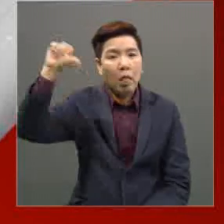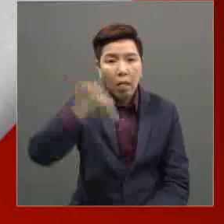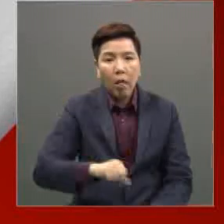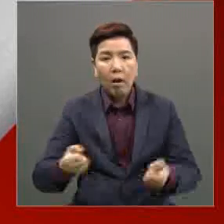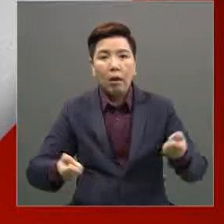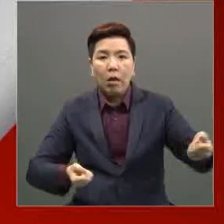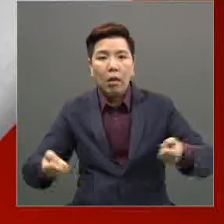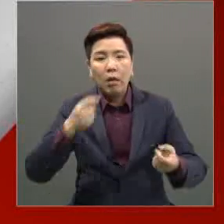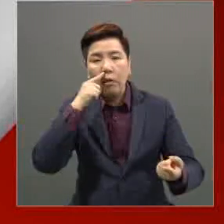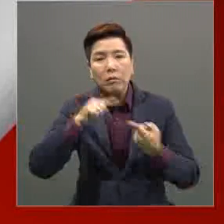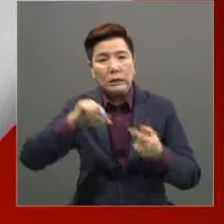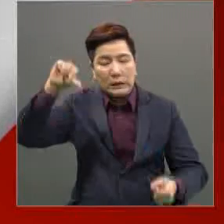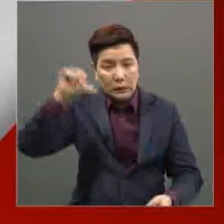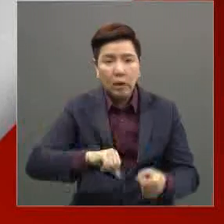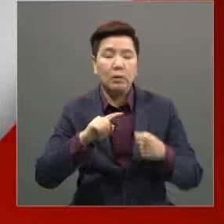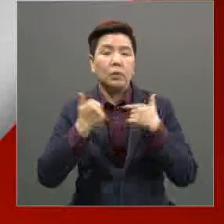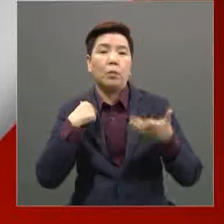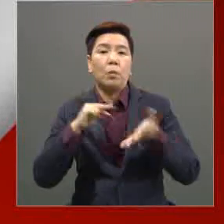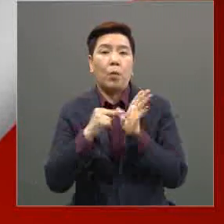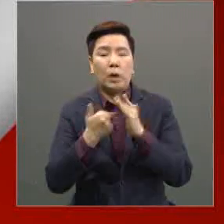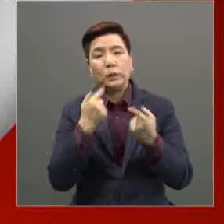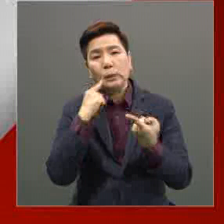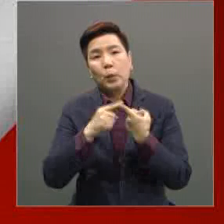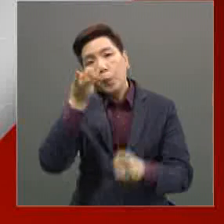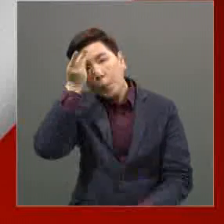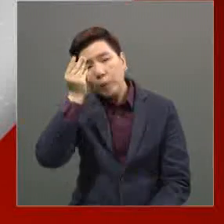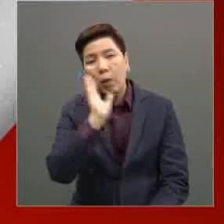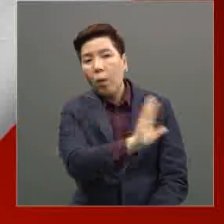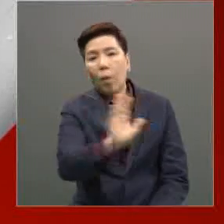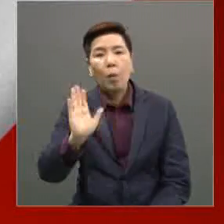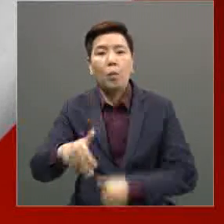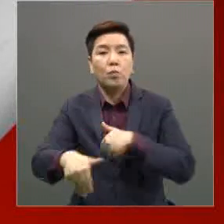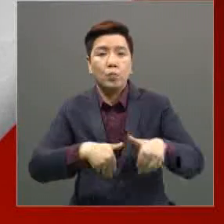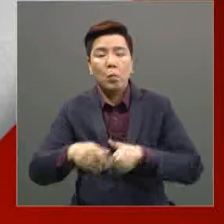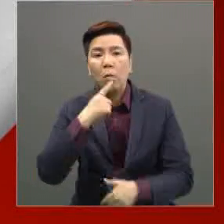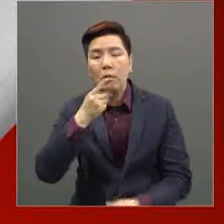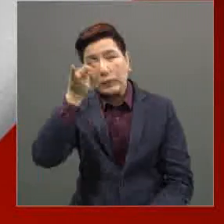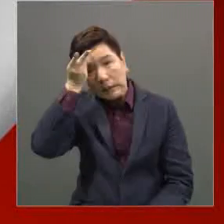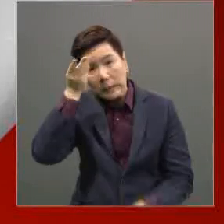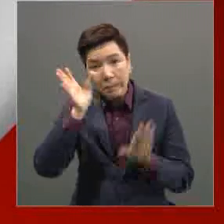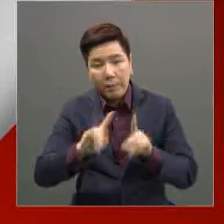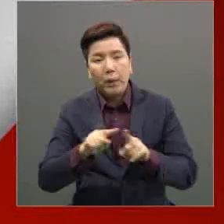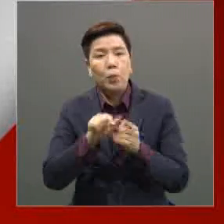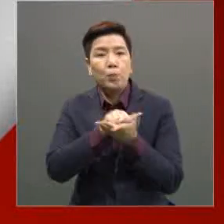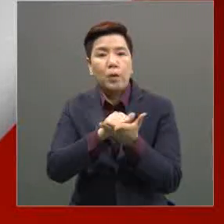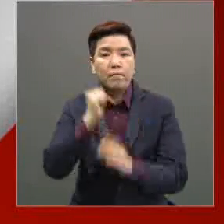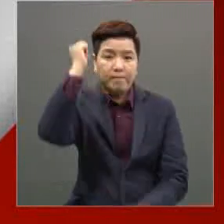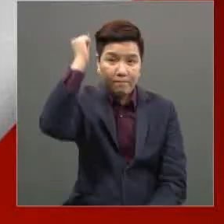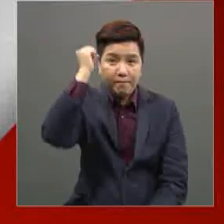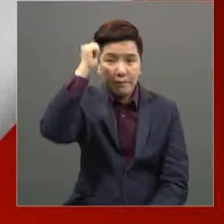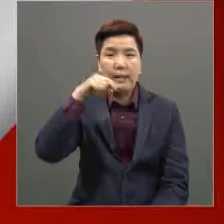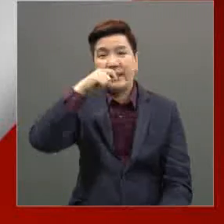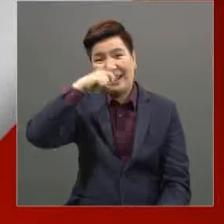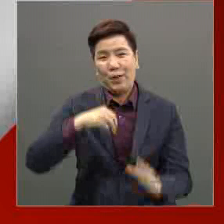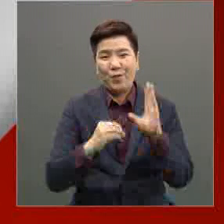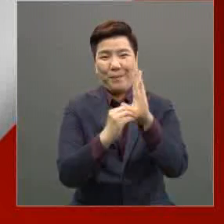ขี่ไร้วินัยมากขึ้นนะครับอันนี้เป็นความคิดเห็นของพี่น้องประชาชนนะครับว่ามีความคิดเห็นอย่างไรต่อการให้บริการรถเมย์ขอสม